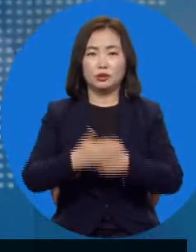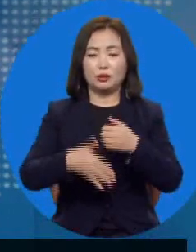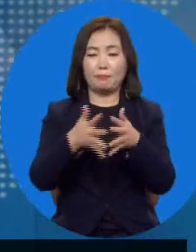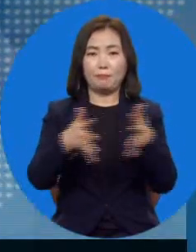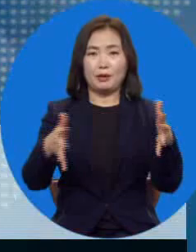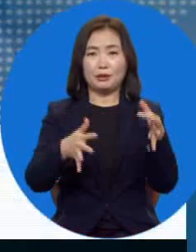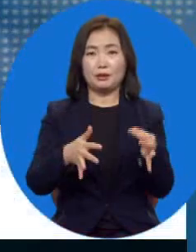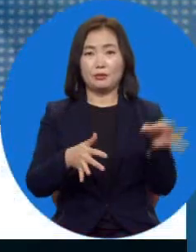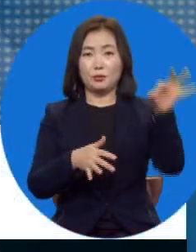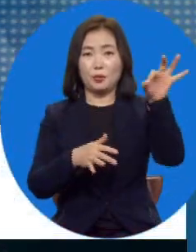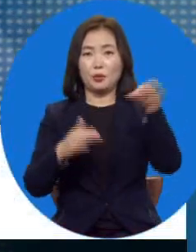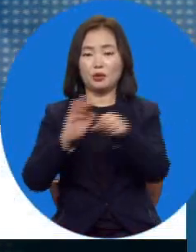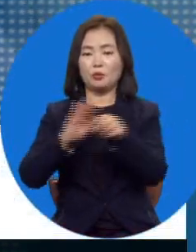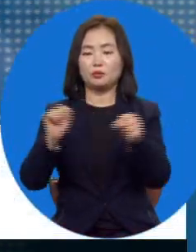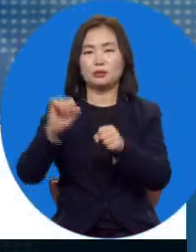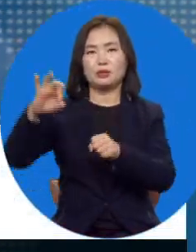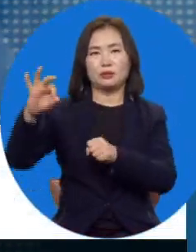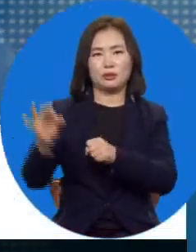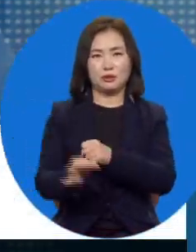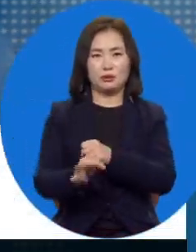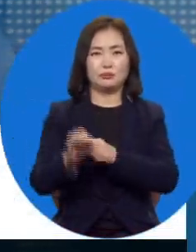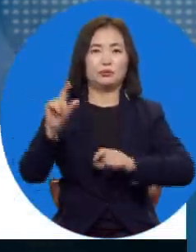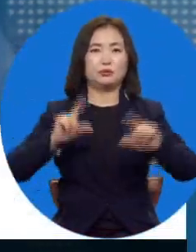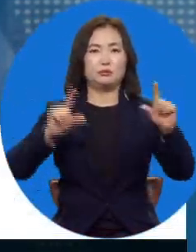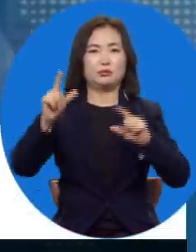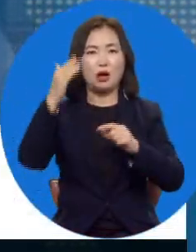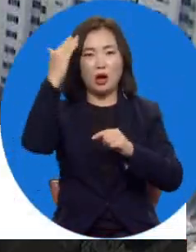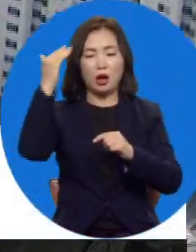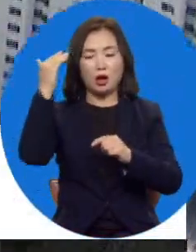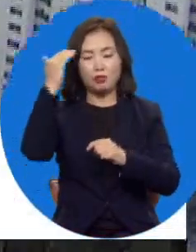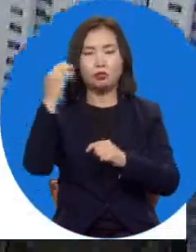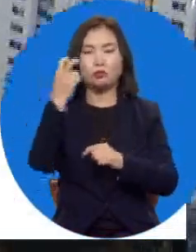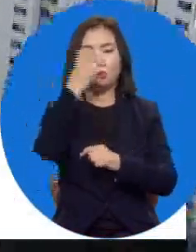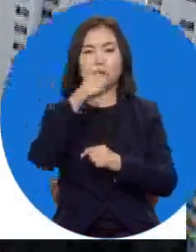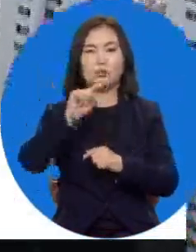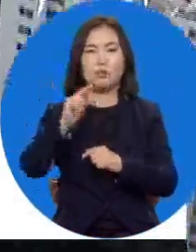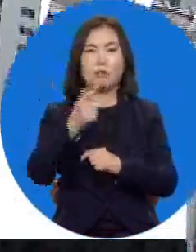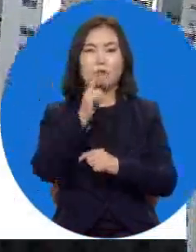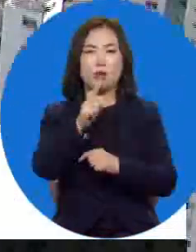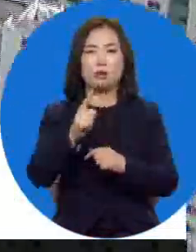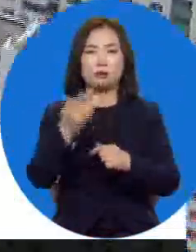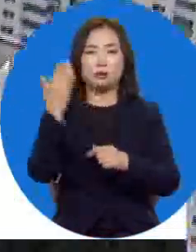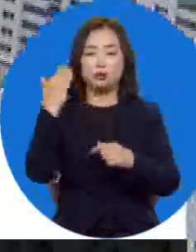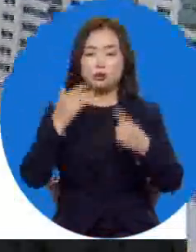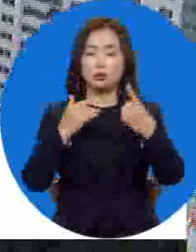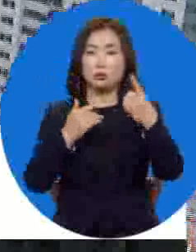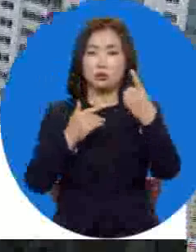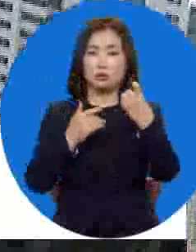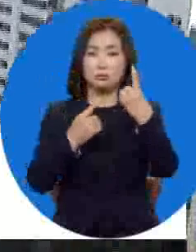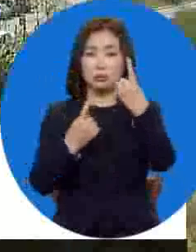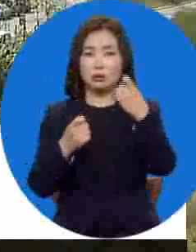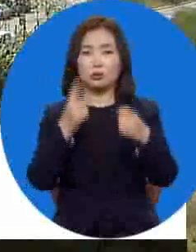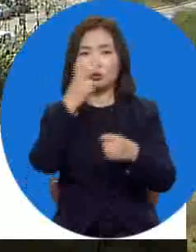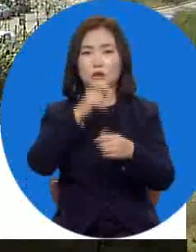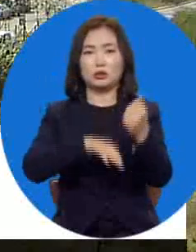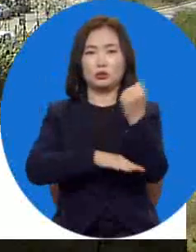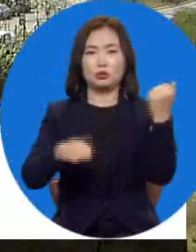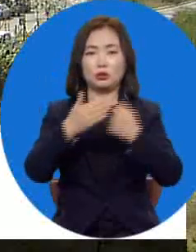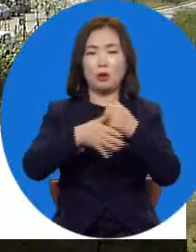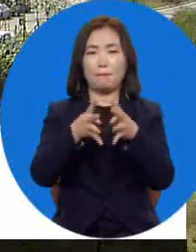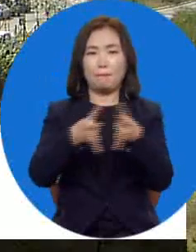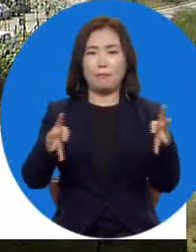대구의 아파트 가격은 오르고 경북은 내림 새가 이어졌습니다 한국 감정원 에 따르면 지난 11일 조사 기준으로